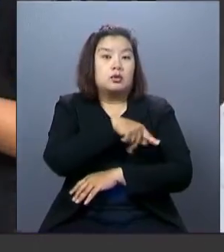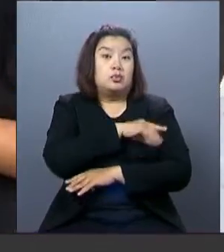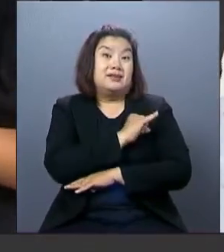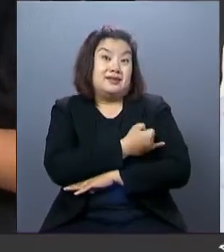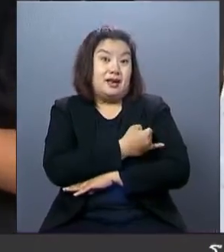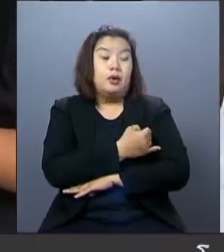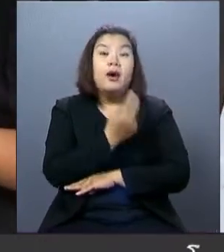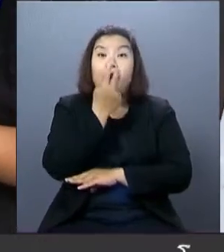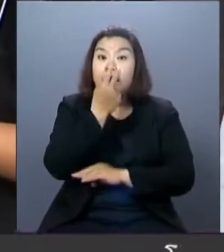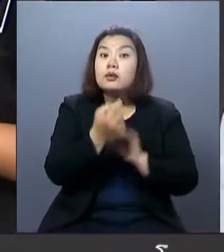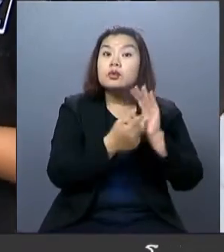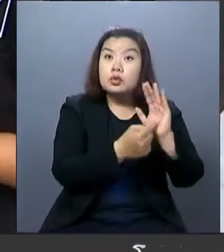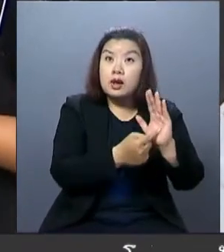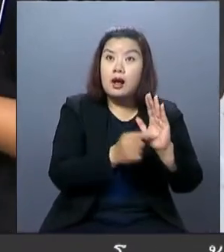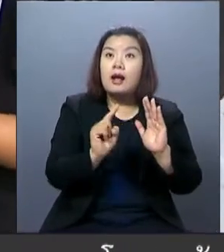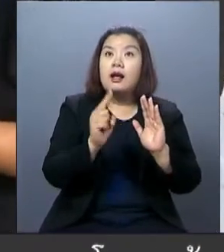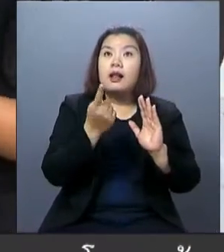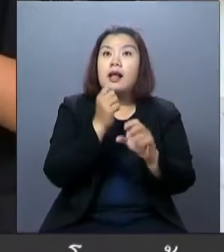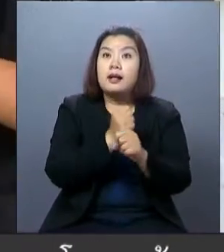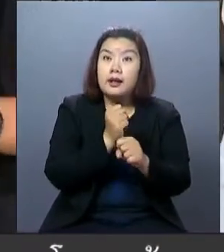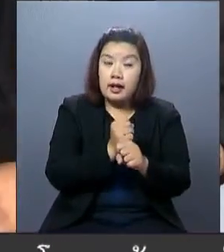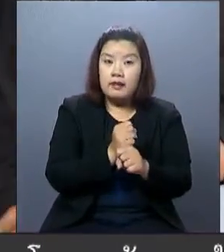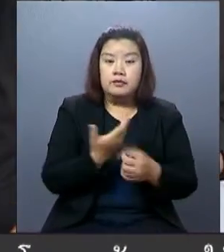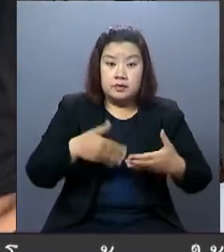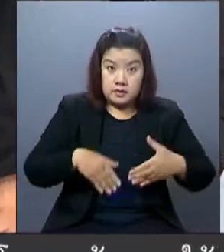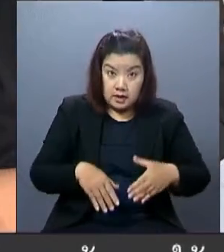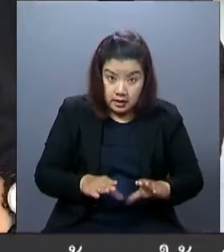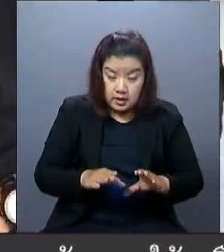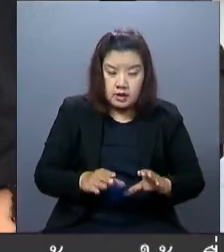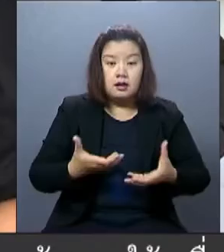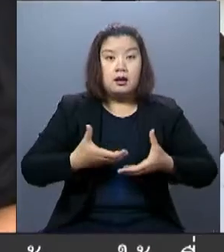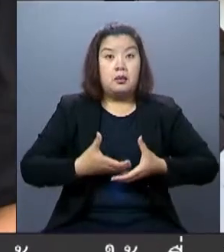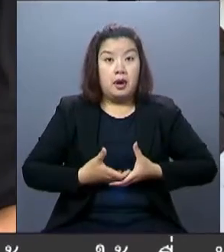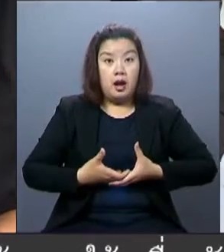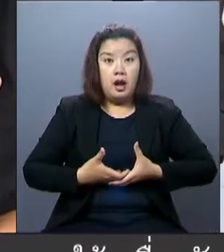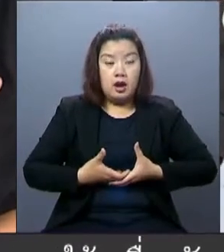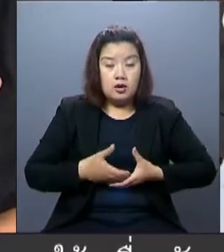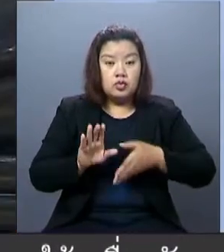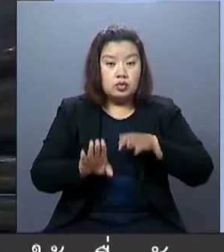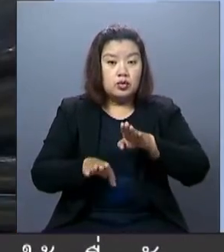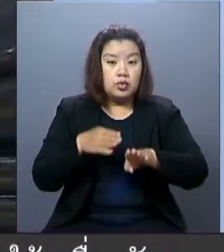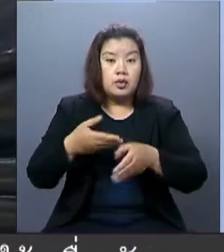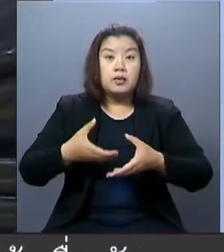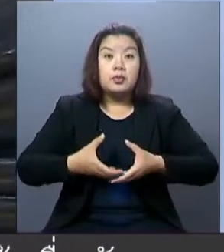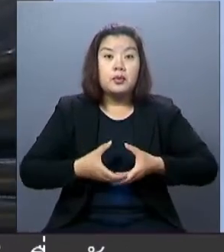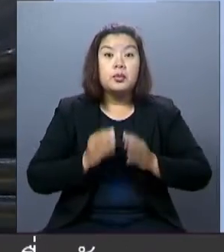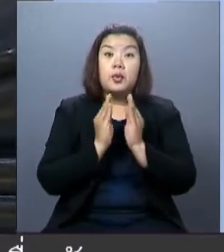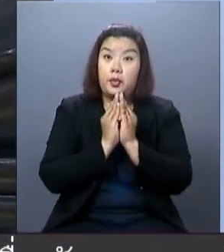างด้านหลังนี้นะครับก็จะมีตั้งแต่ประสูติตรัสรู้จนถึงปรินิพพานเลยครับ